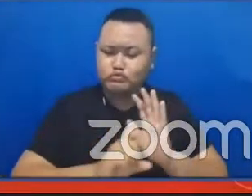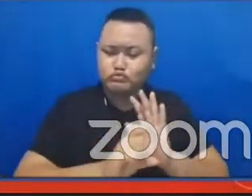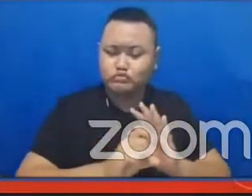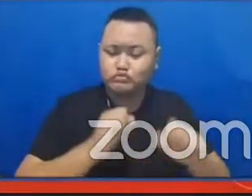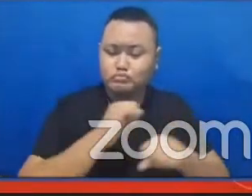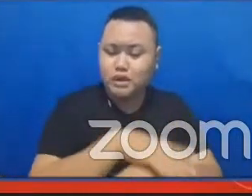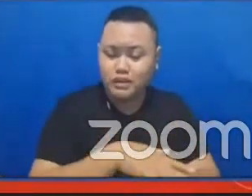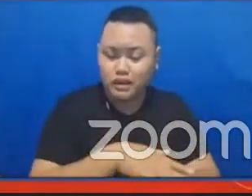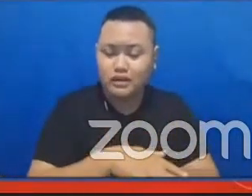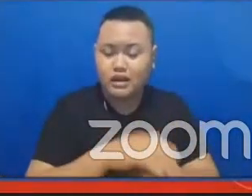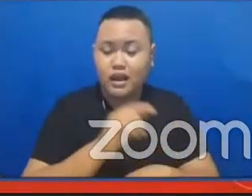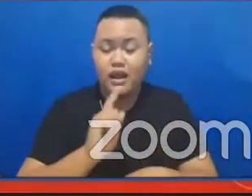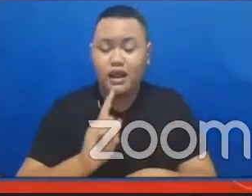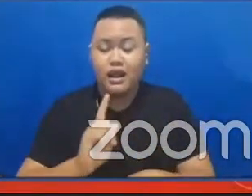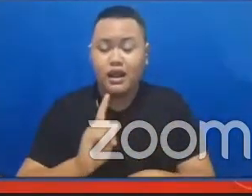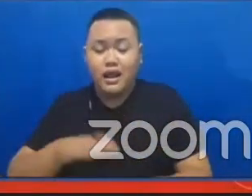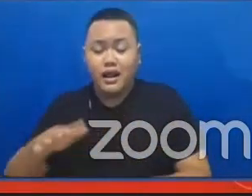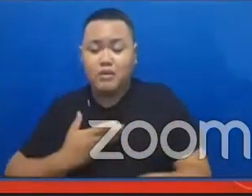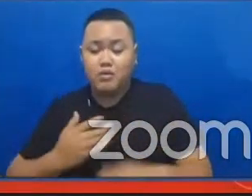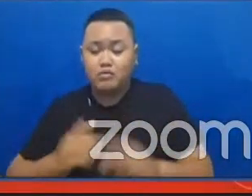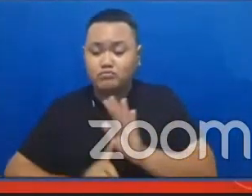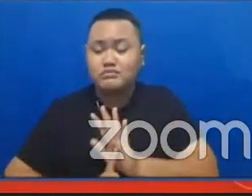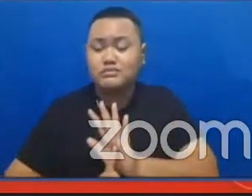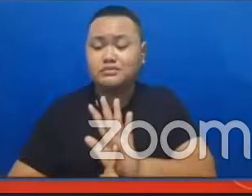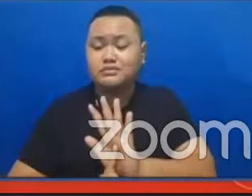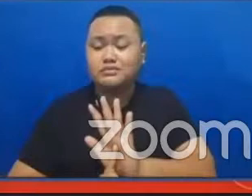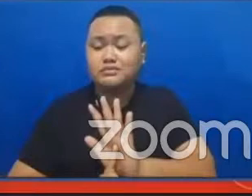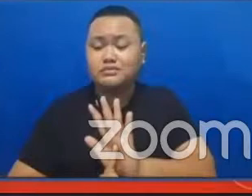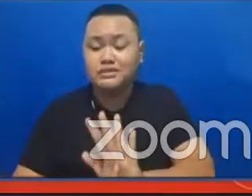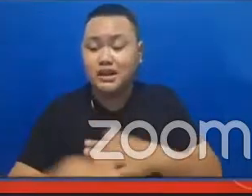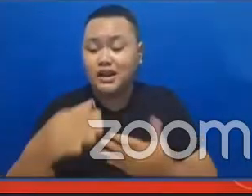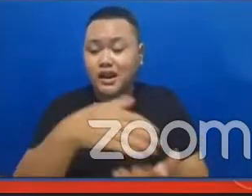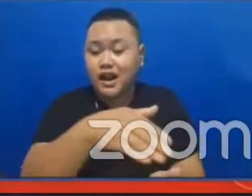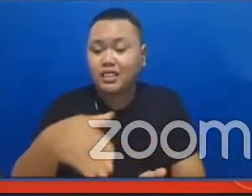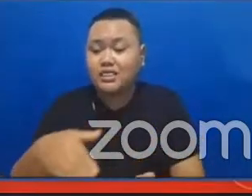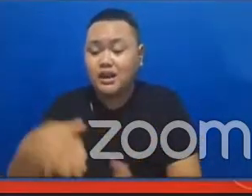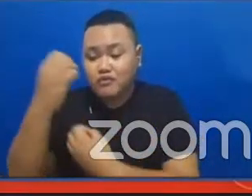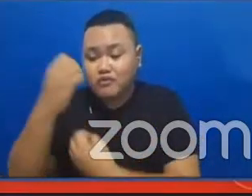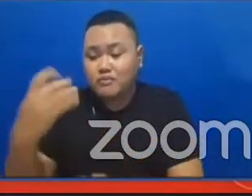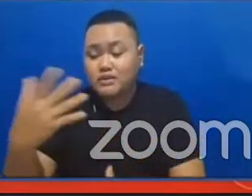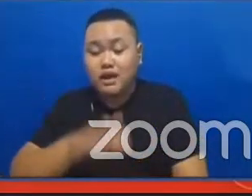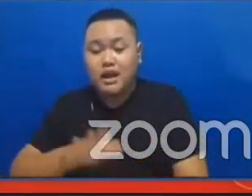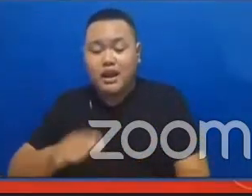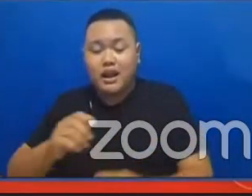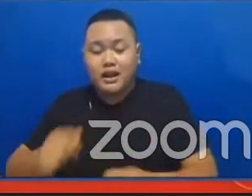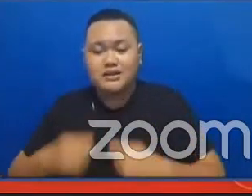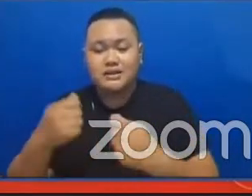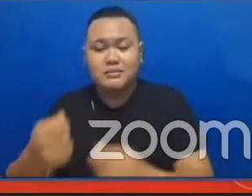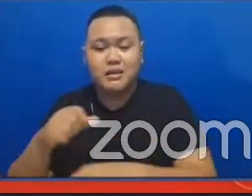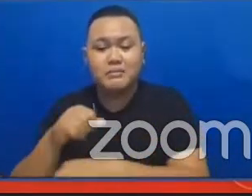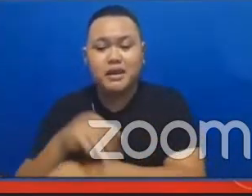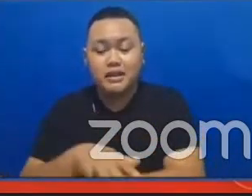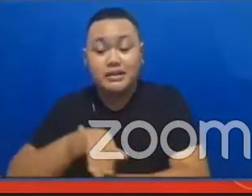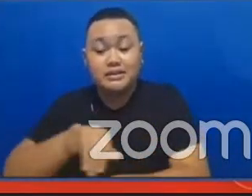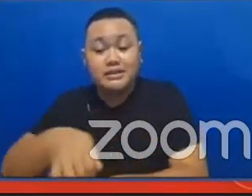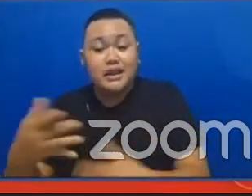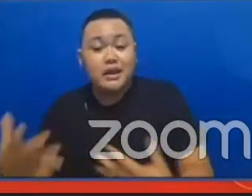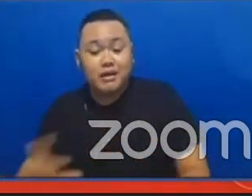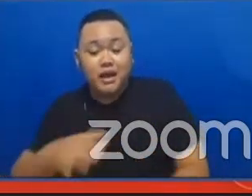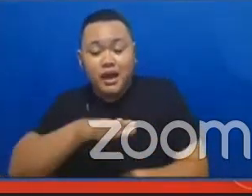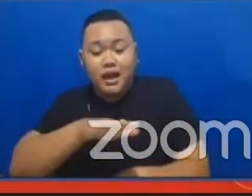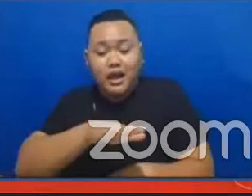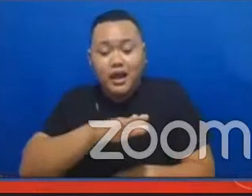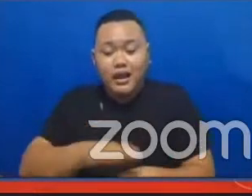percobaan, menyajikan data dan informasi, itu diberikan aktivitas peserta didik kita, sehingga tadi